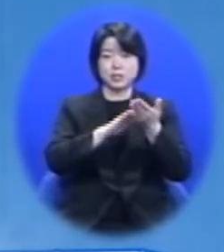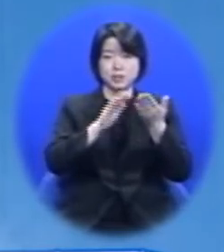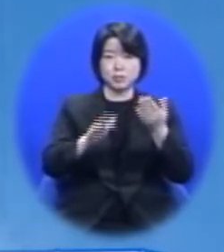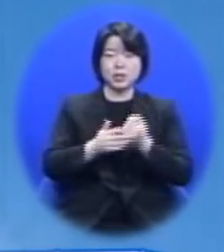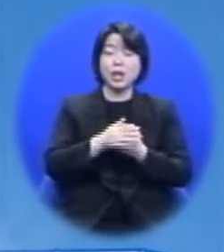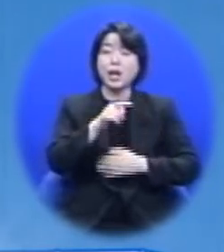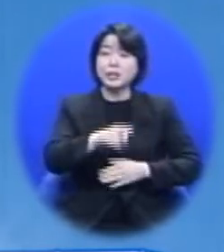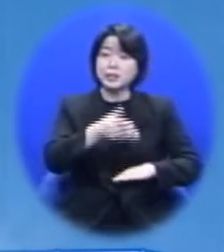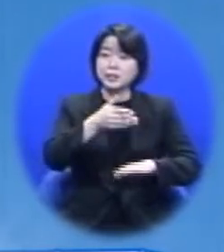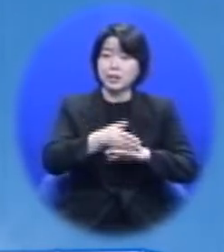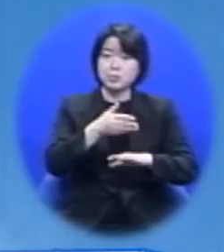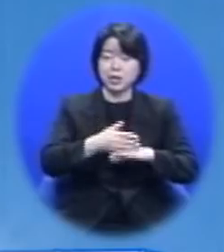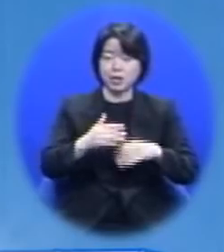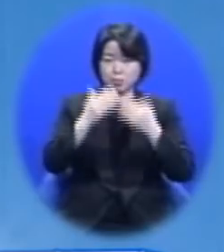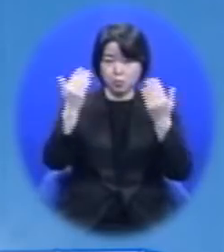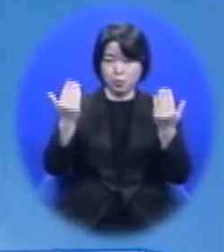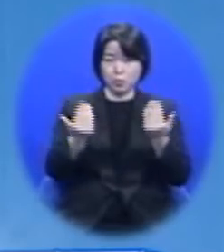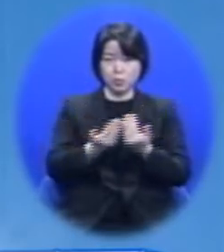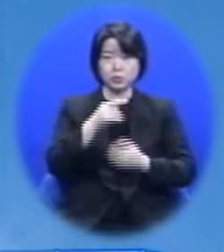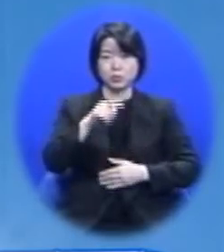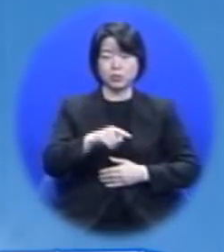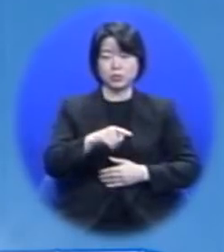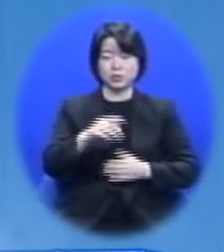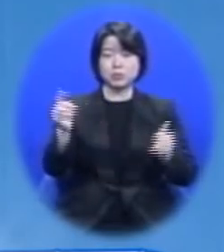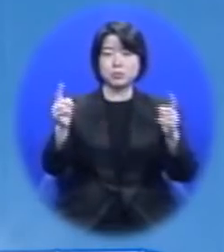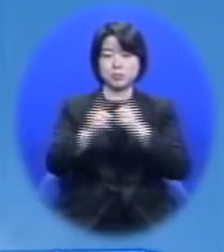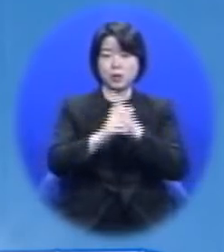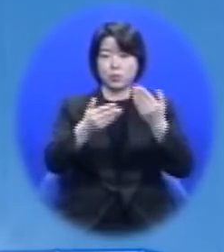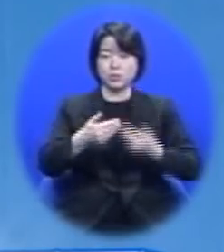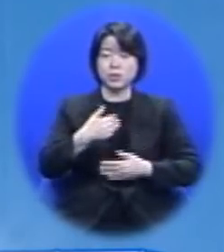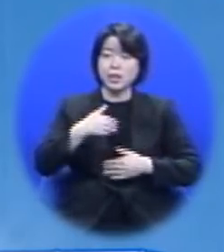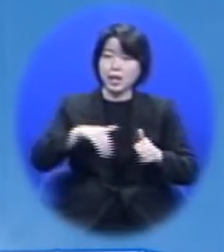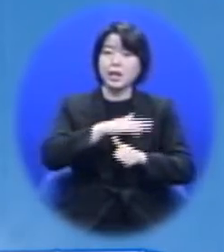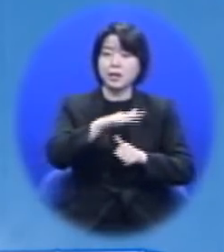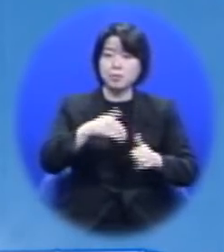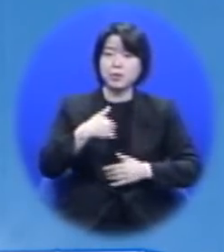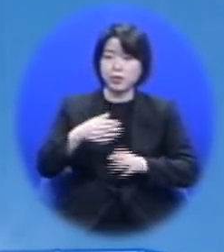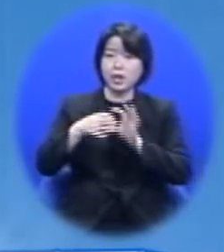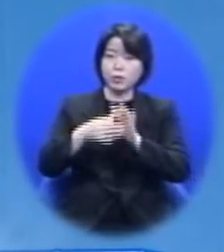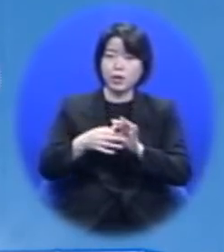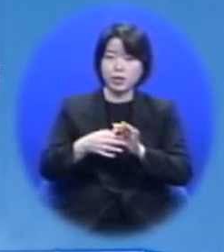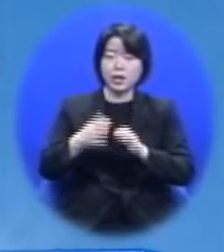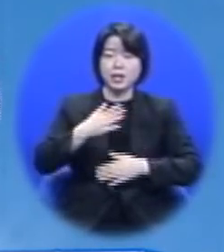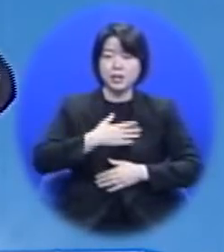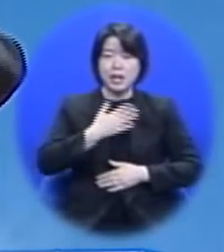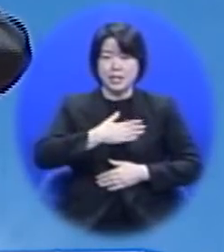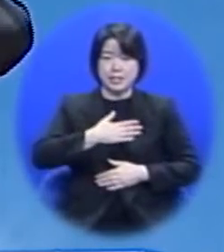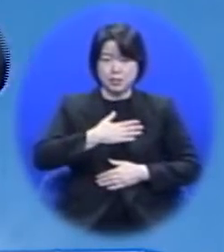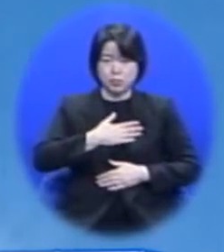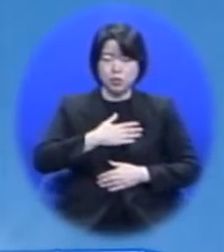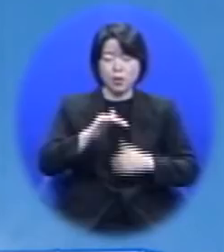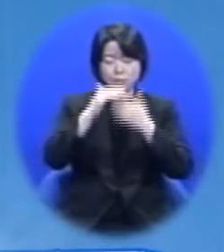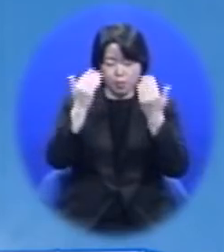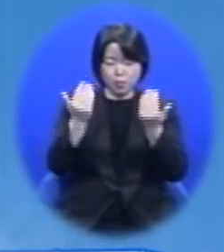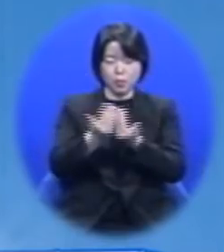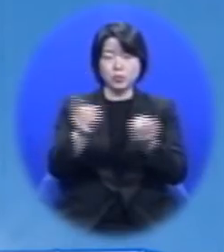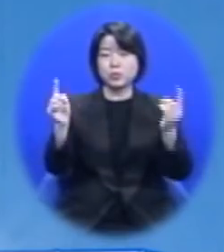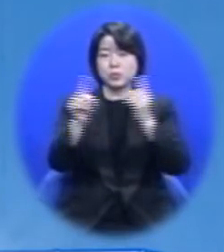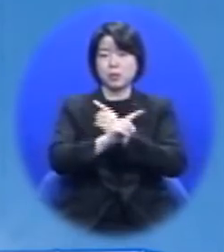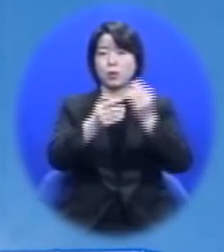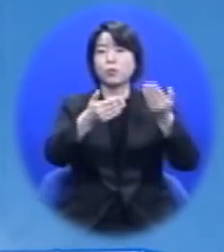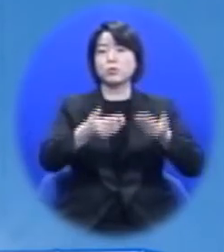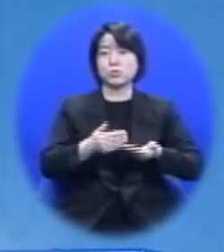그 감사가 모든 걸 바꾸는 거예요. 내 형편과 내 관계, 내 모든 기분과 감정 다 뒤바꿔 놓는